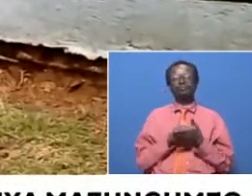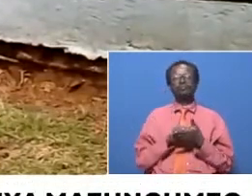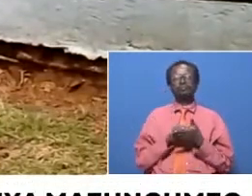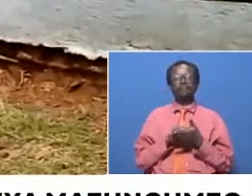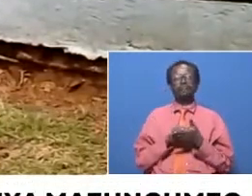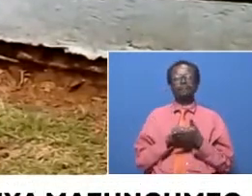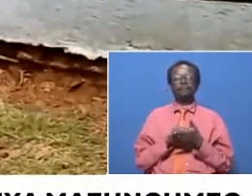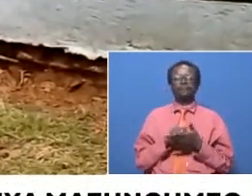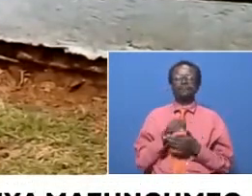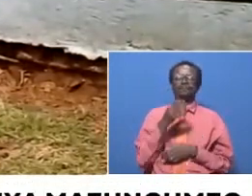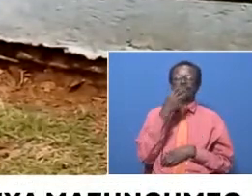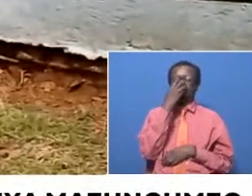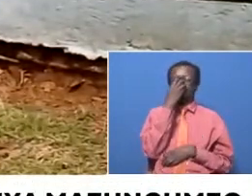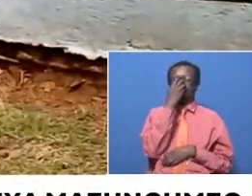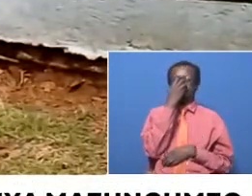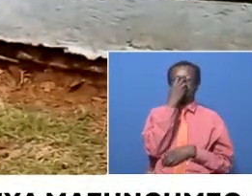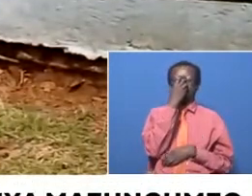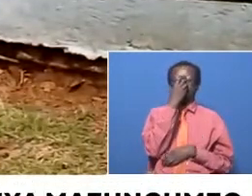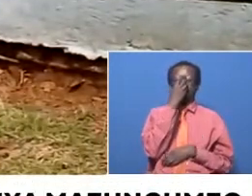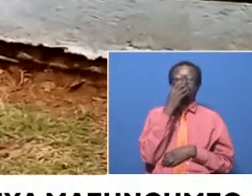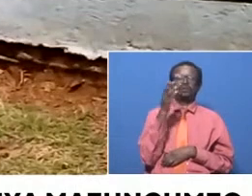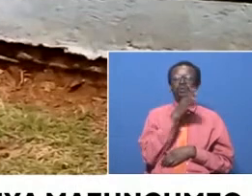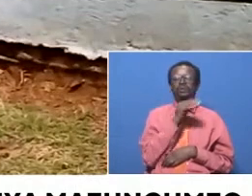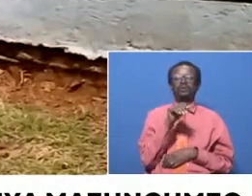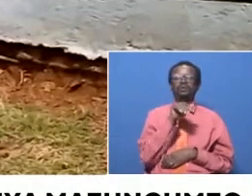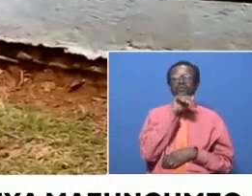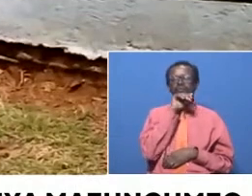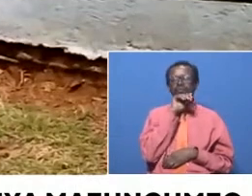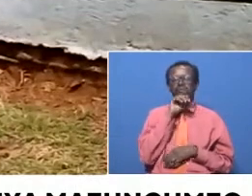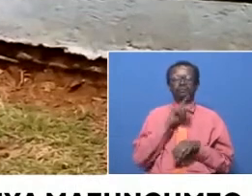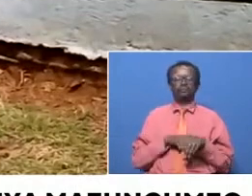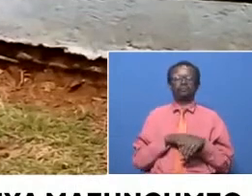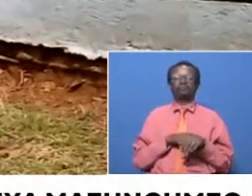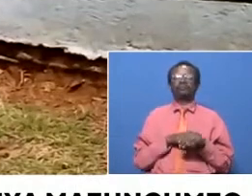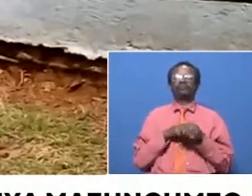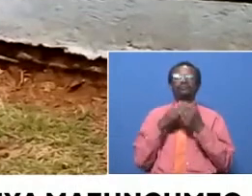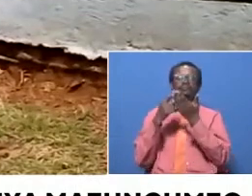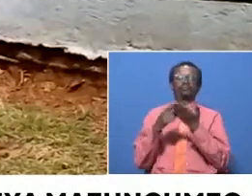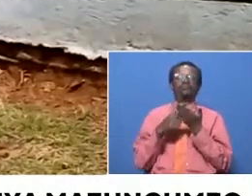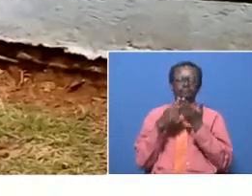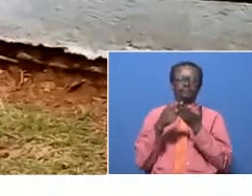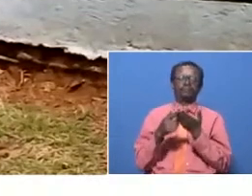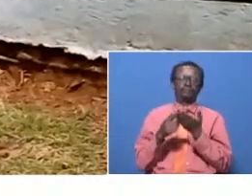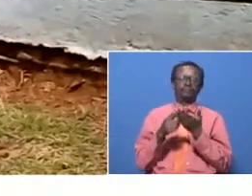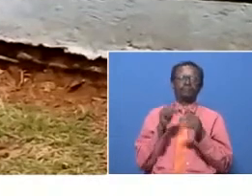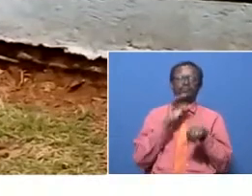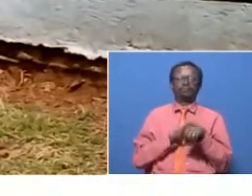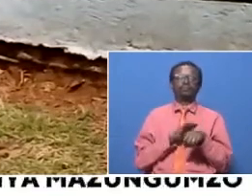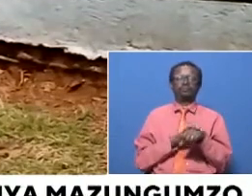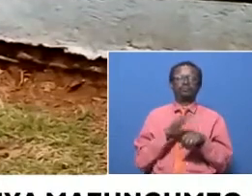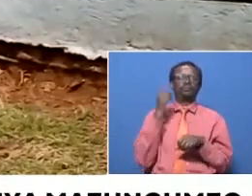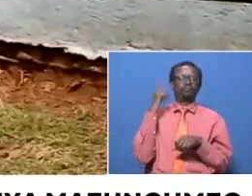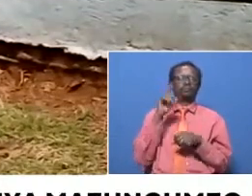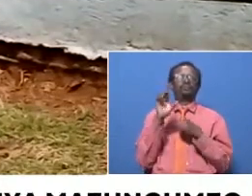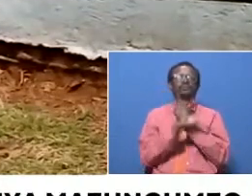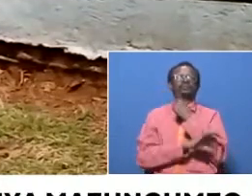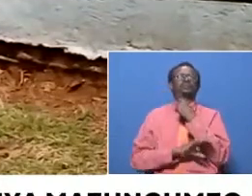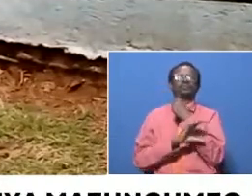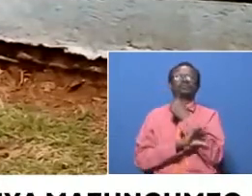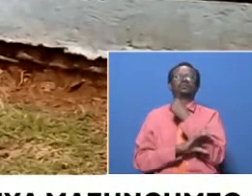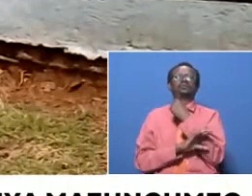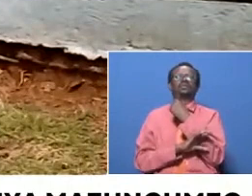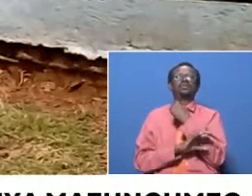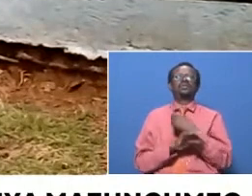rais wetu na mheshimiwa Raila kuzungumza ni kitu kizuri sana kwa taifa letu, na